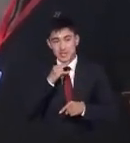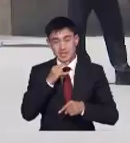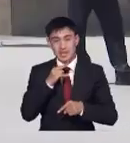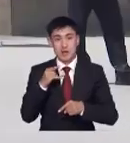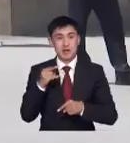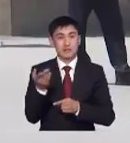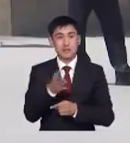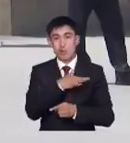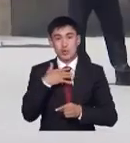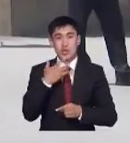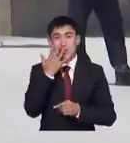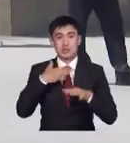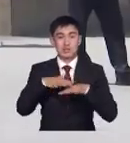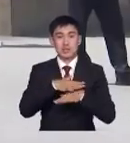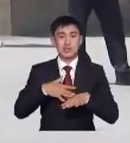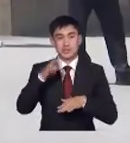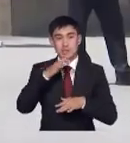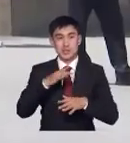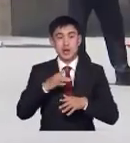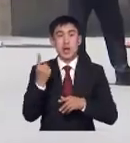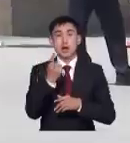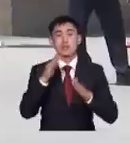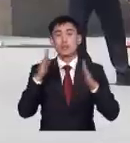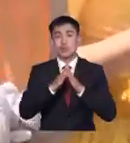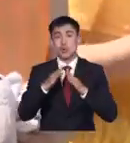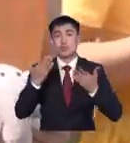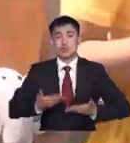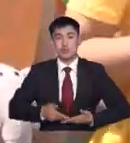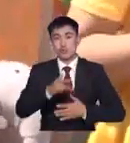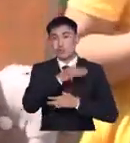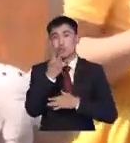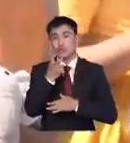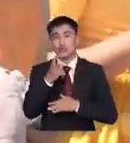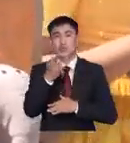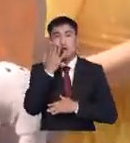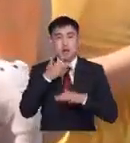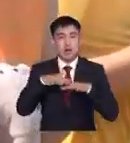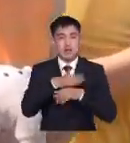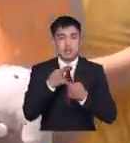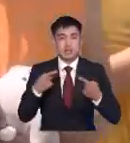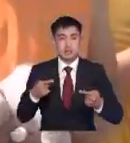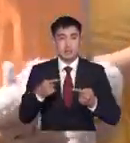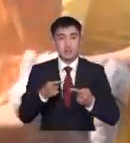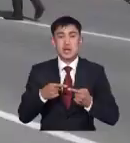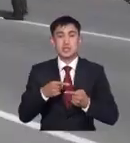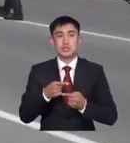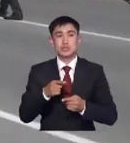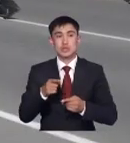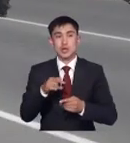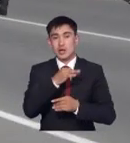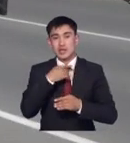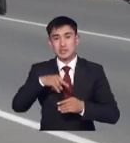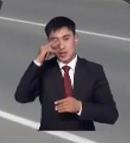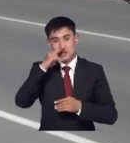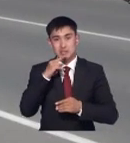во многоконфессиональной стране, где под единым шанераком проживают представители почти 200 этносов, верховенствует исконно